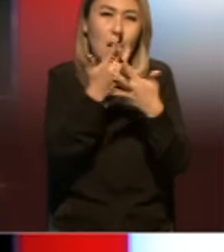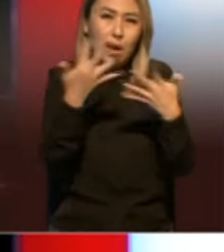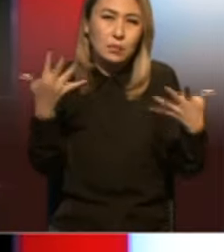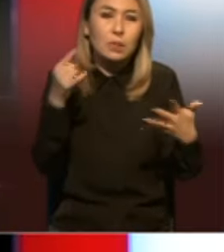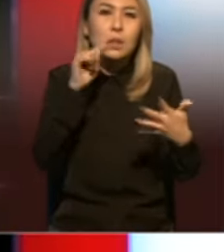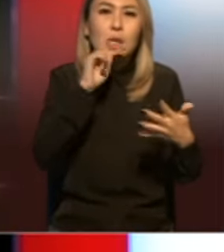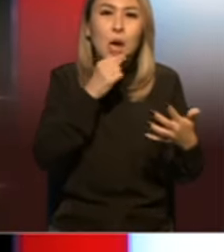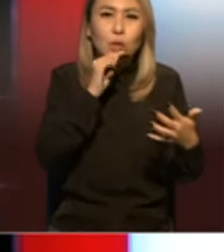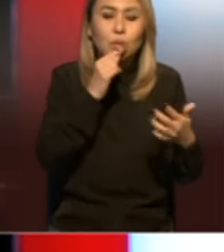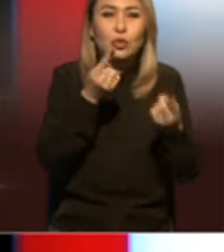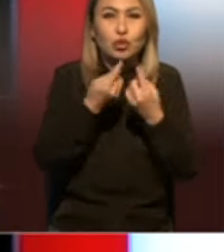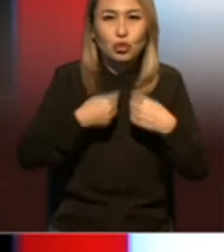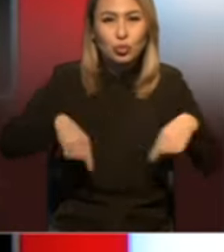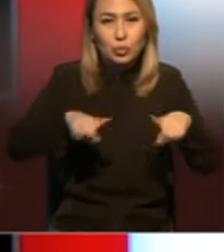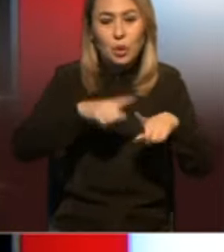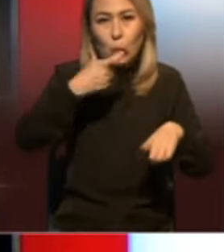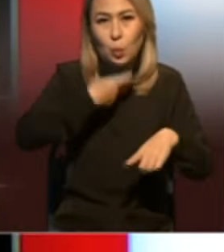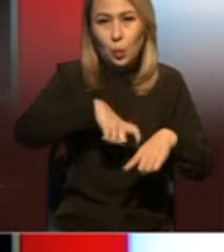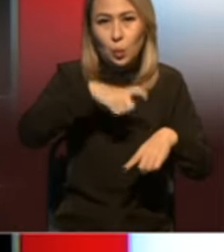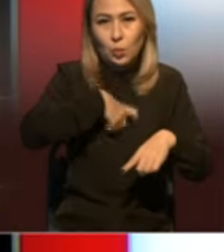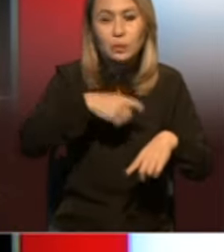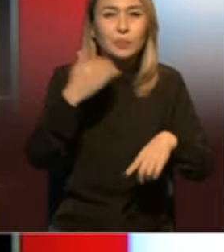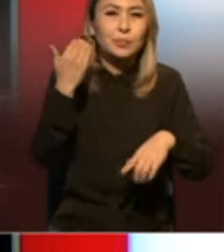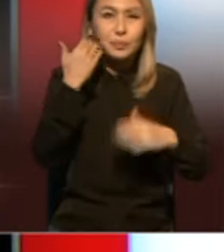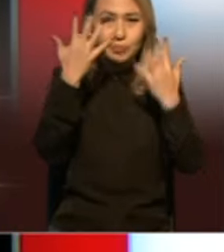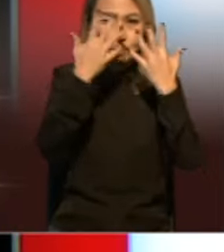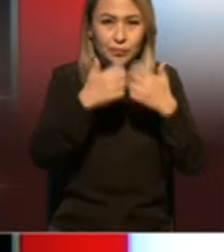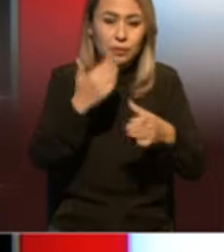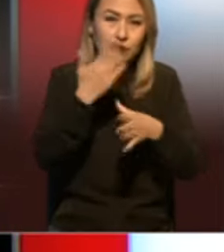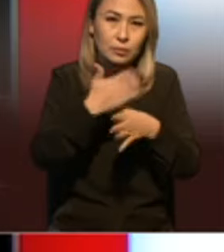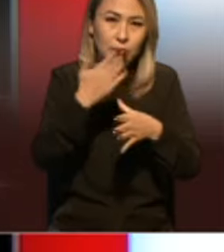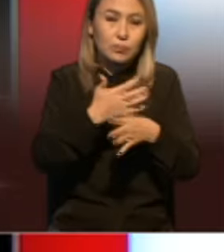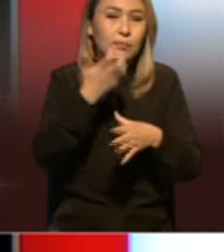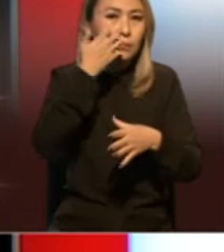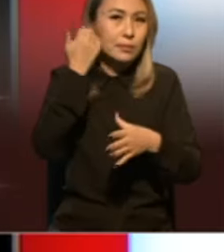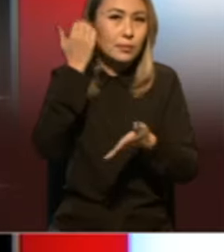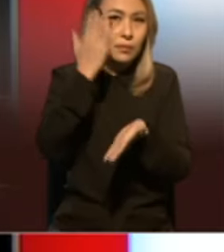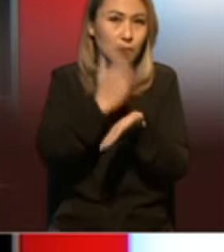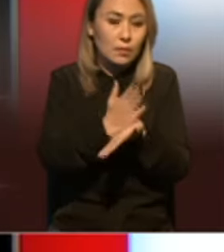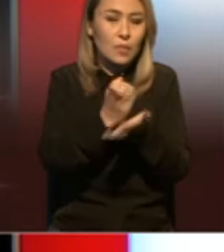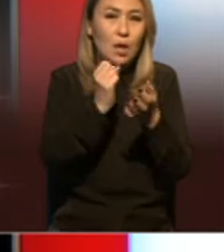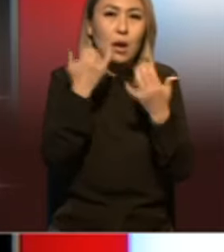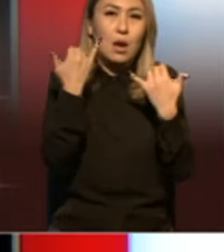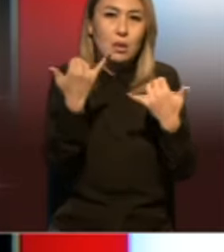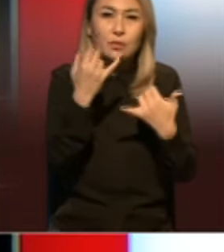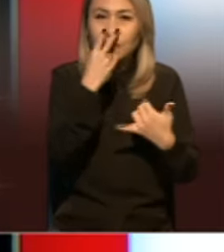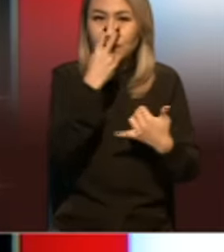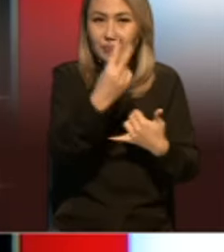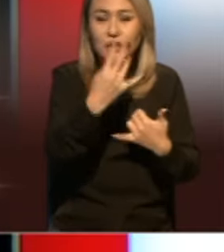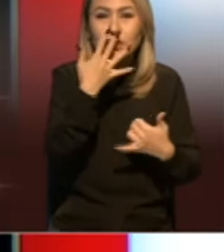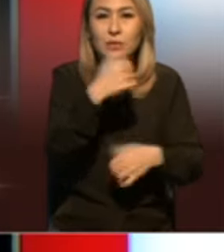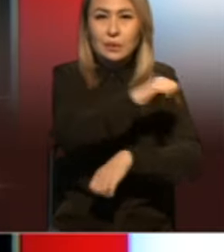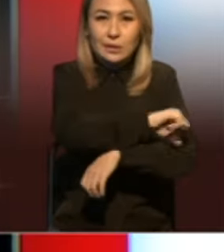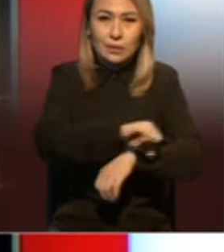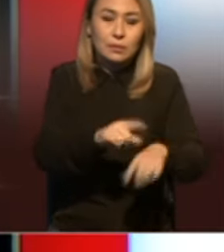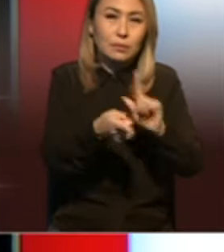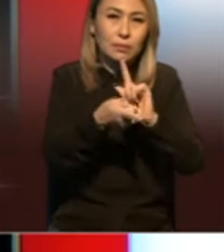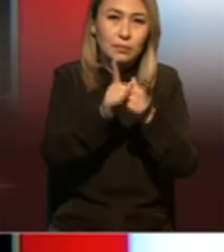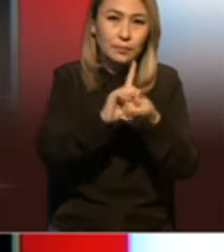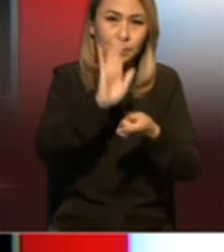экономикалық ұйымдарға өздері ілесін, септігін тигізіп, әсерін тигізіп отырады. Ал енді қарап отырсақ, сыртқы саясат өзгереді.